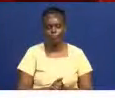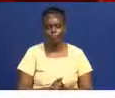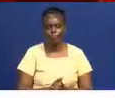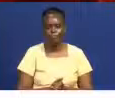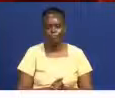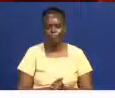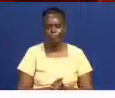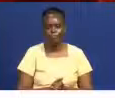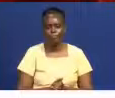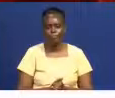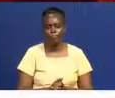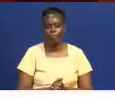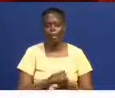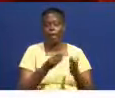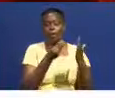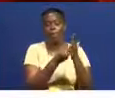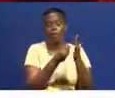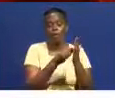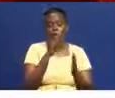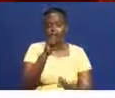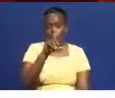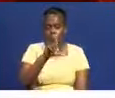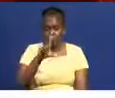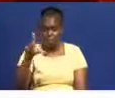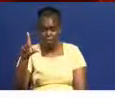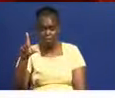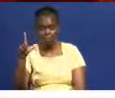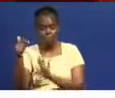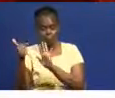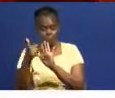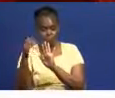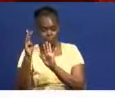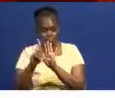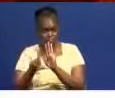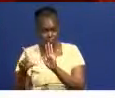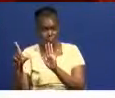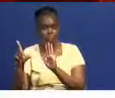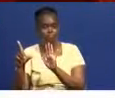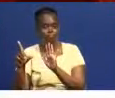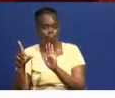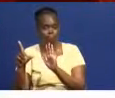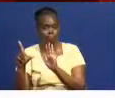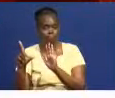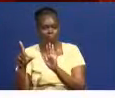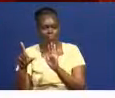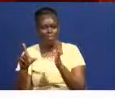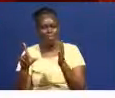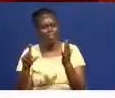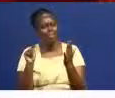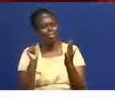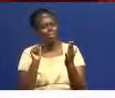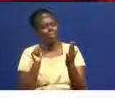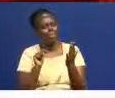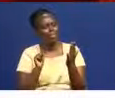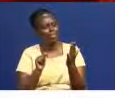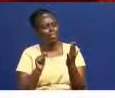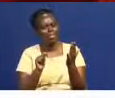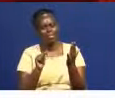Msaada wa fedha ulikuwa na mahesabu ambayo yalikuwa si